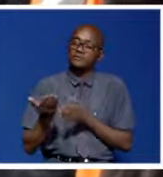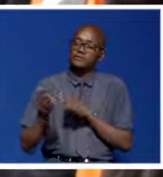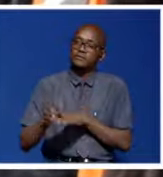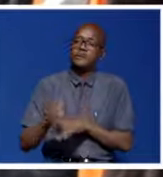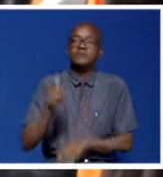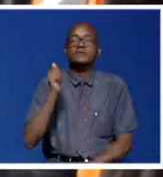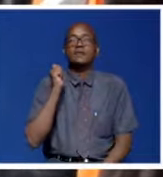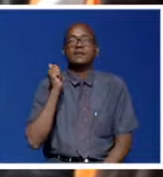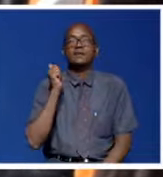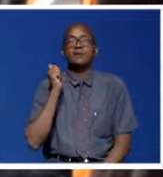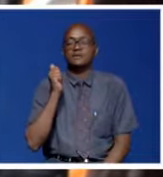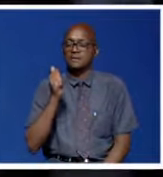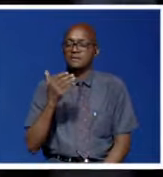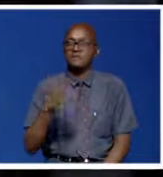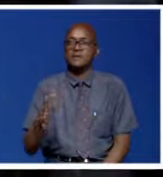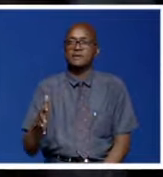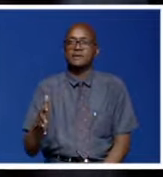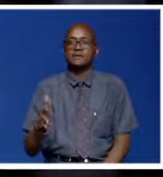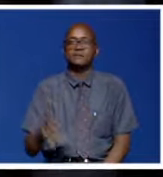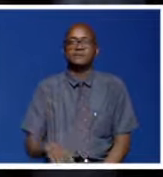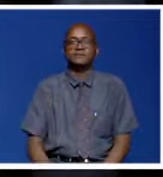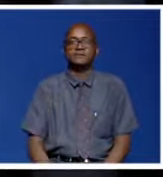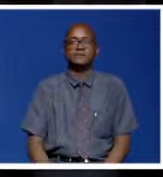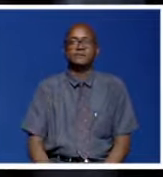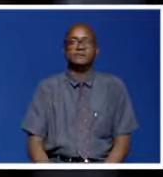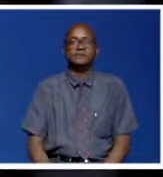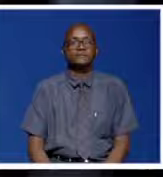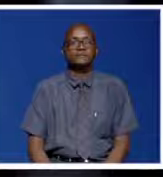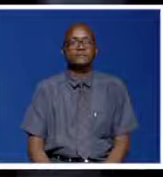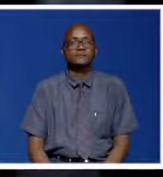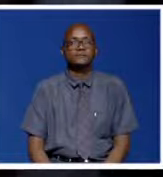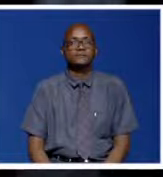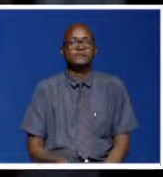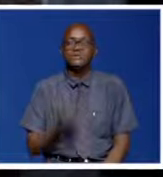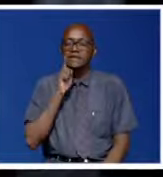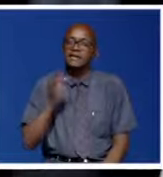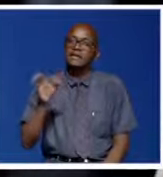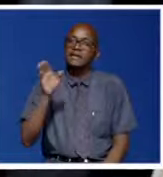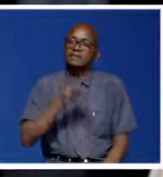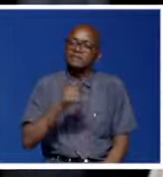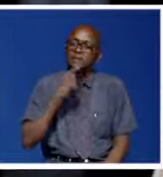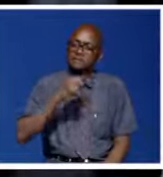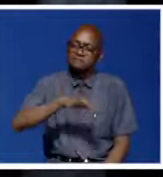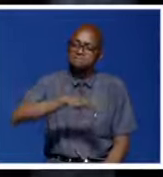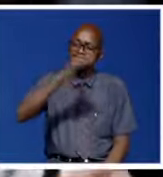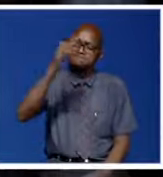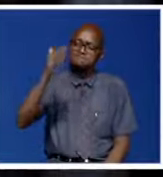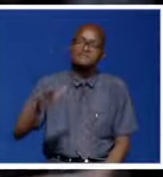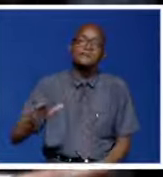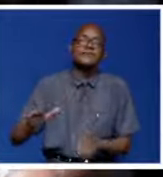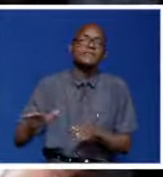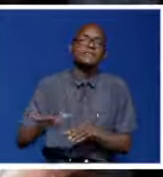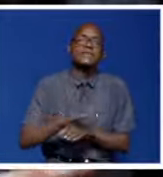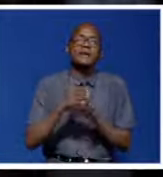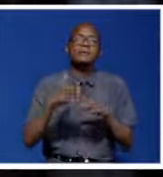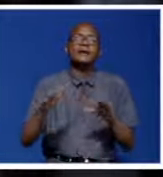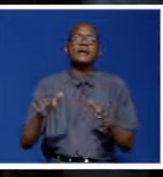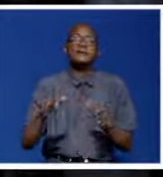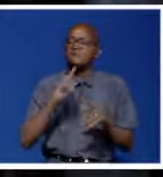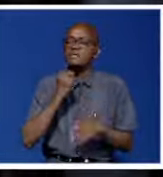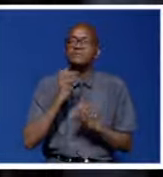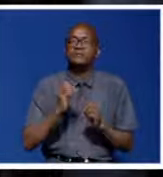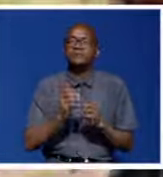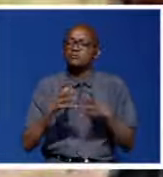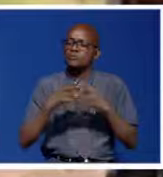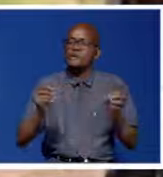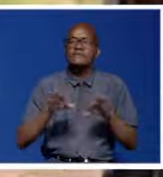siku ya jana kwa ajili ya maji. Lakini kila siku tunasema jameni, kifusi kimejaa maji, tearing, hamna majibu. Tupoteze